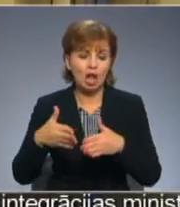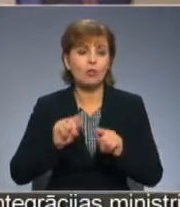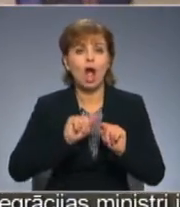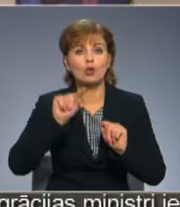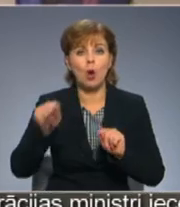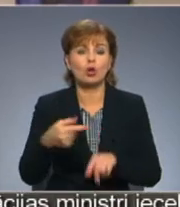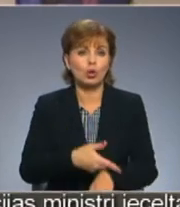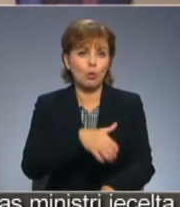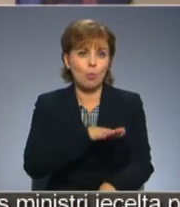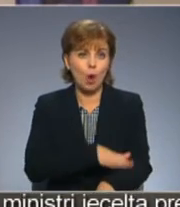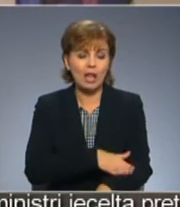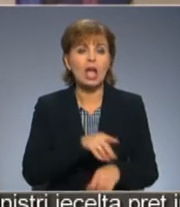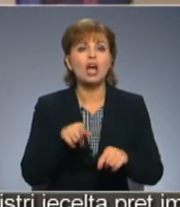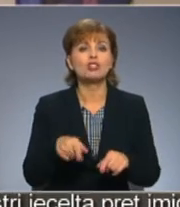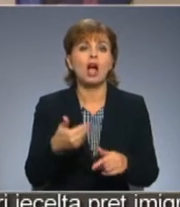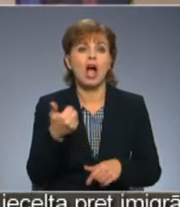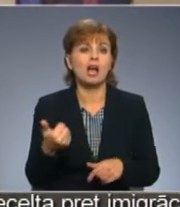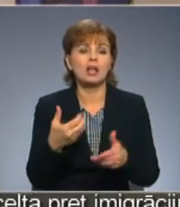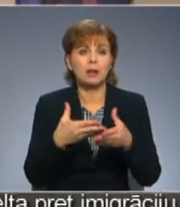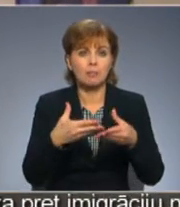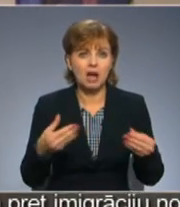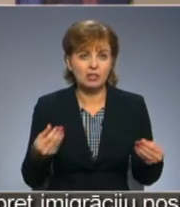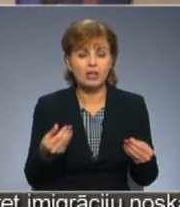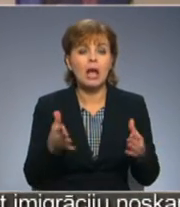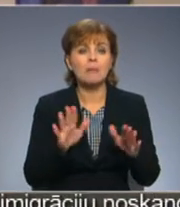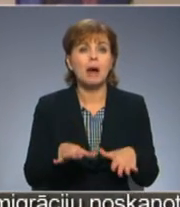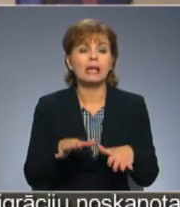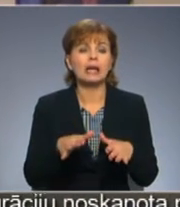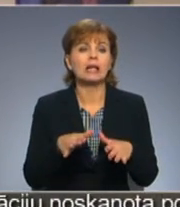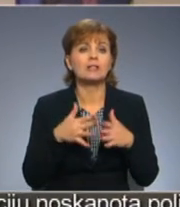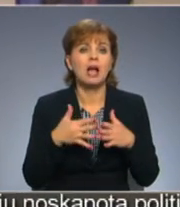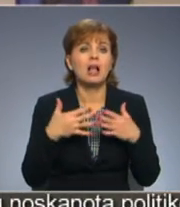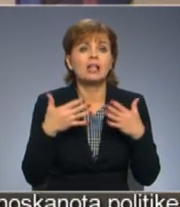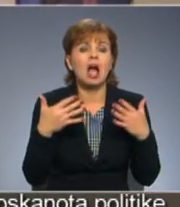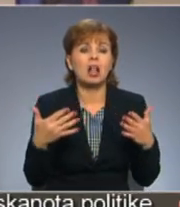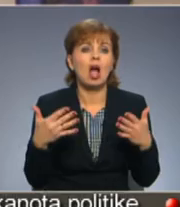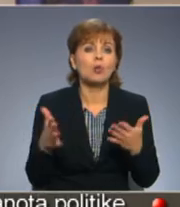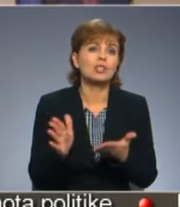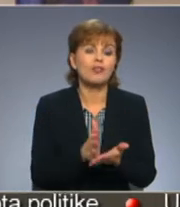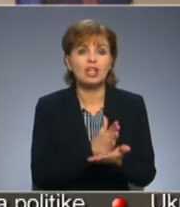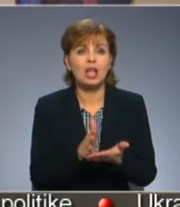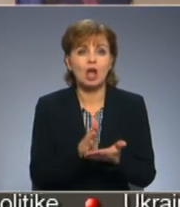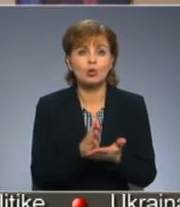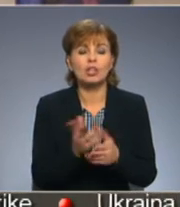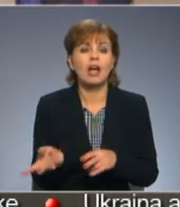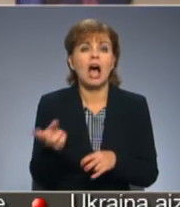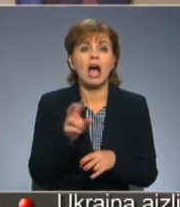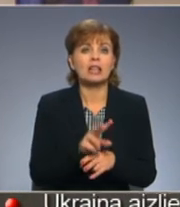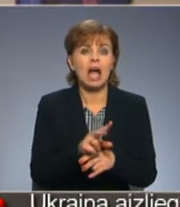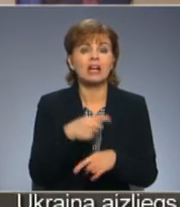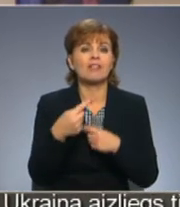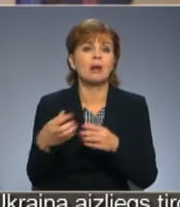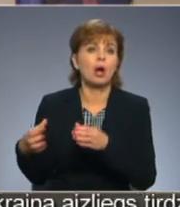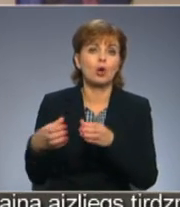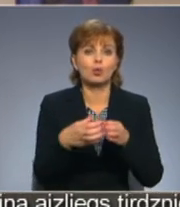Polijā. Šā gada pavasarī tas palika lielākos. Vidēji viņi atnāk vienmēr grupās